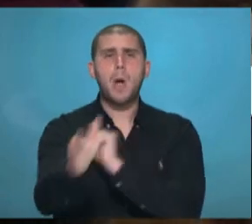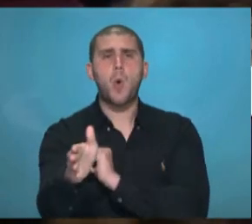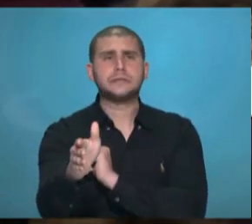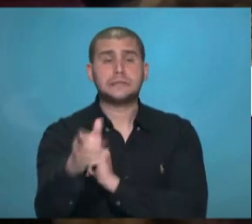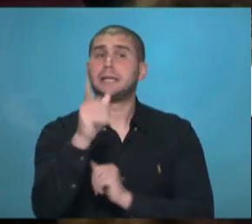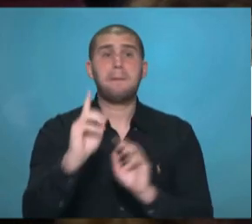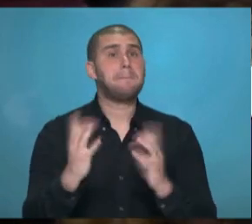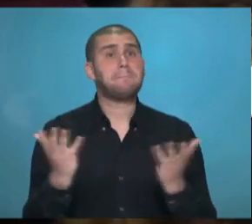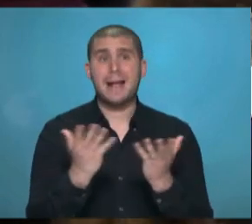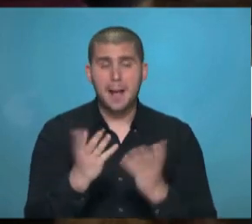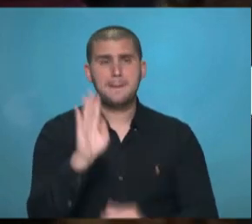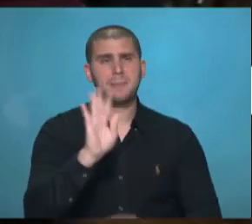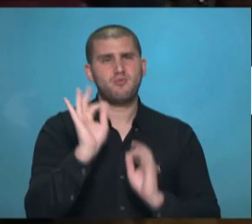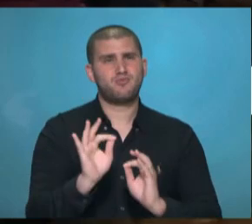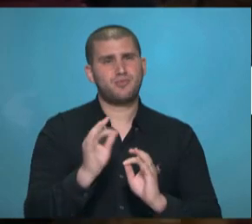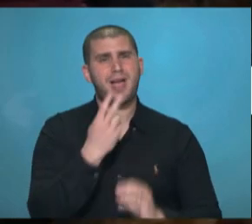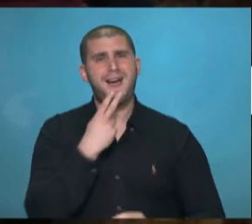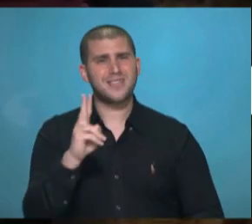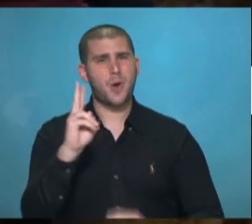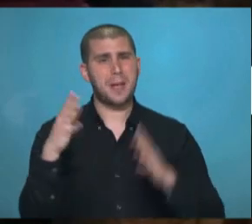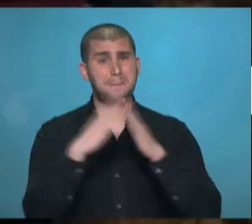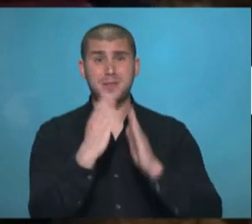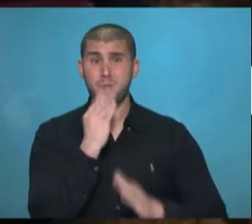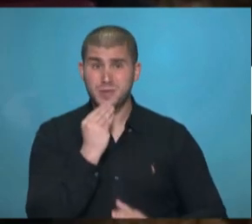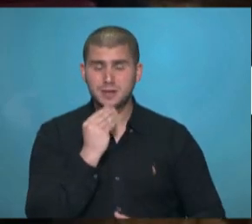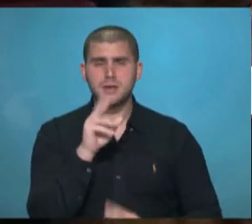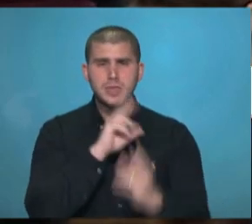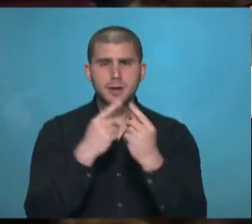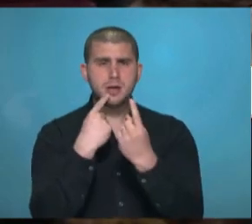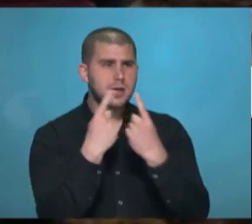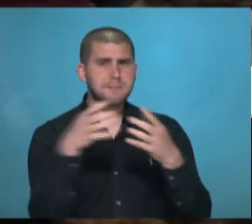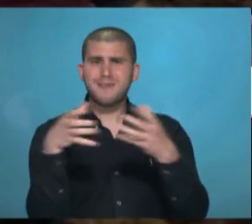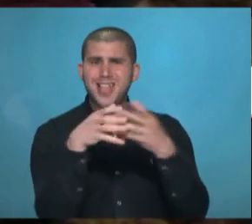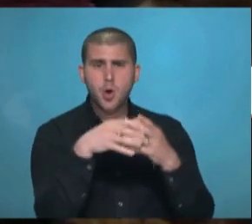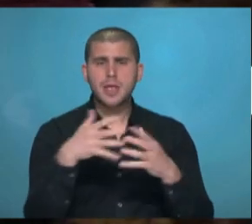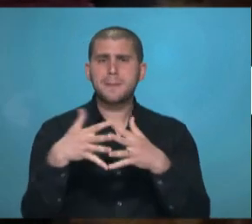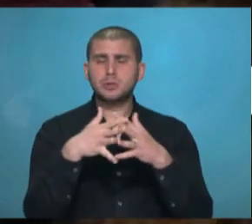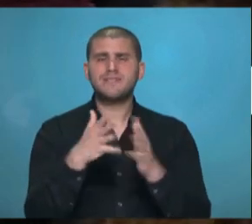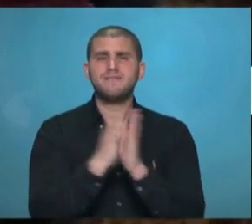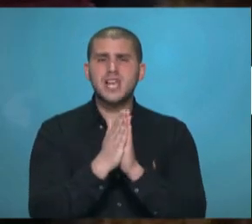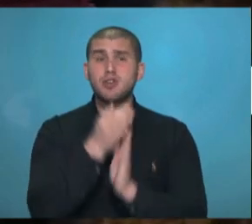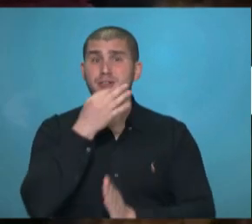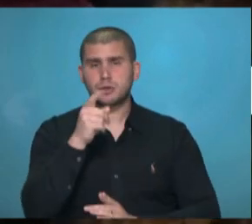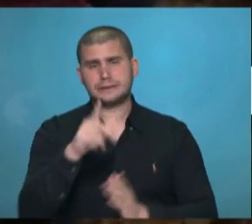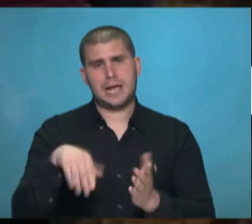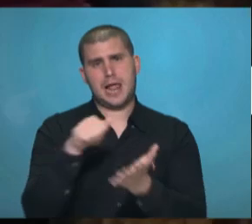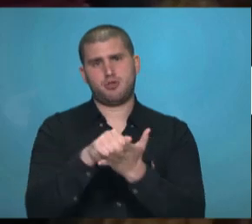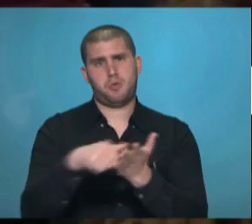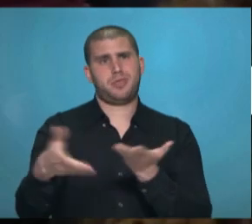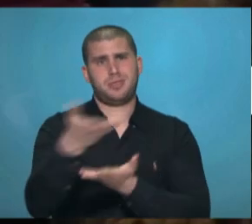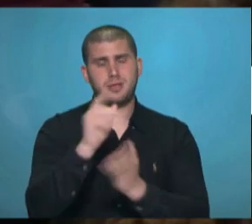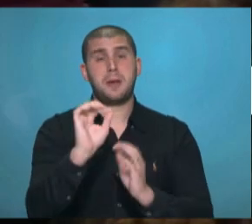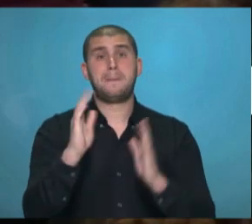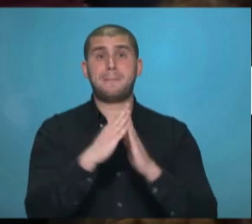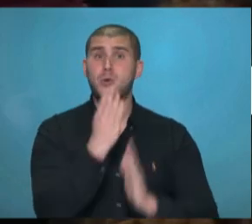זה שנתניהו, כדי לאפשר את ההבטחות שלו לבית היהודי, דיבר עם עוד מפלגות בקואליציה, ביקש מהם רשות, כי הרי זה יבוא על חשבונם כל הדברים שהבית